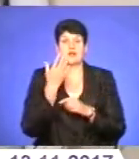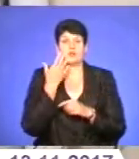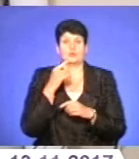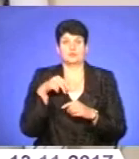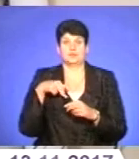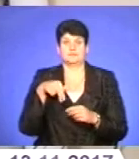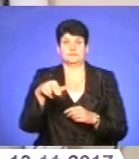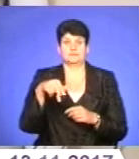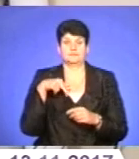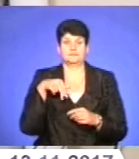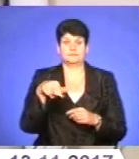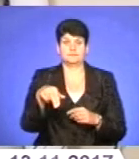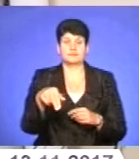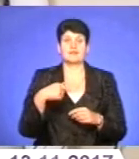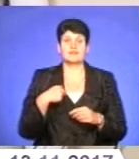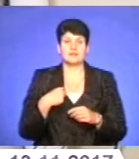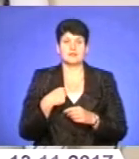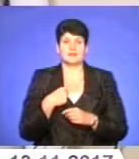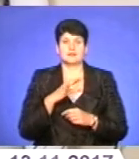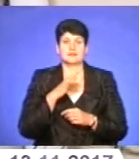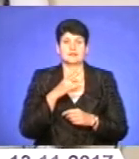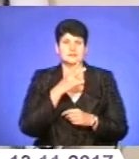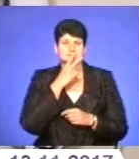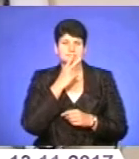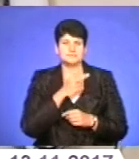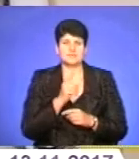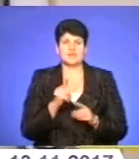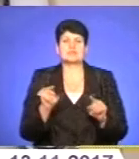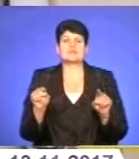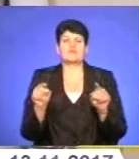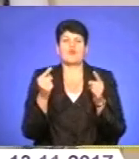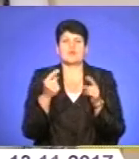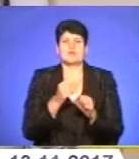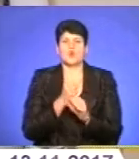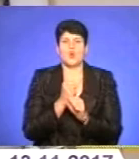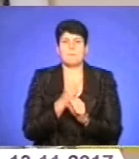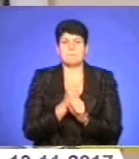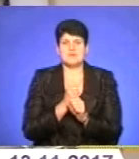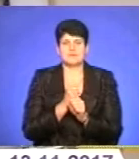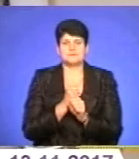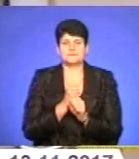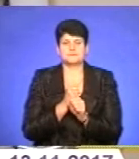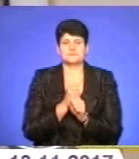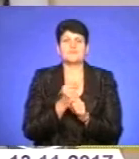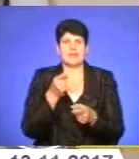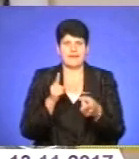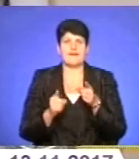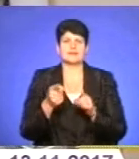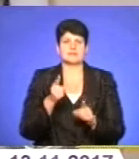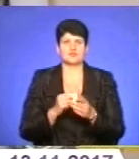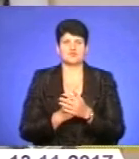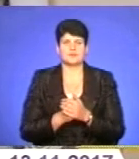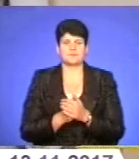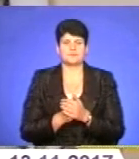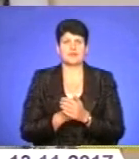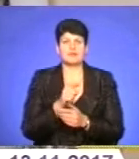не зациклився тільки на створенні робіт, будемо казати, реалістичних.